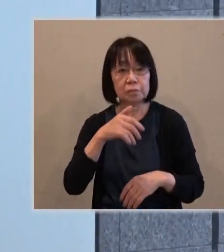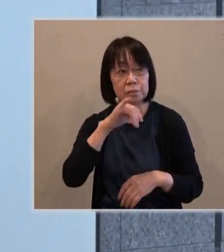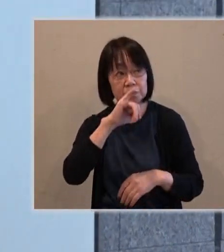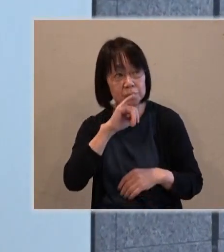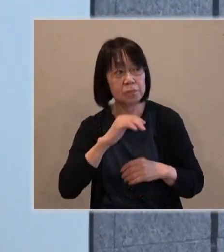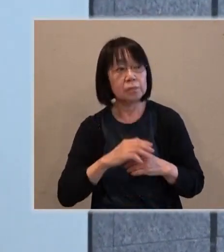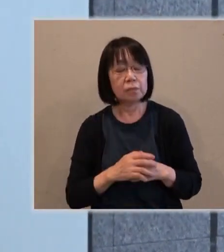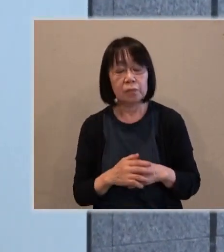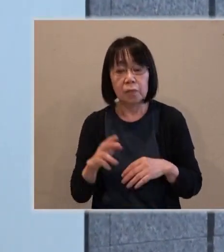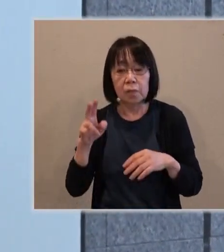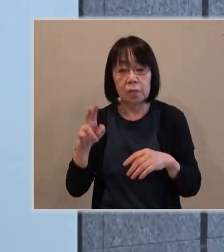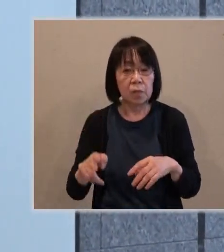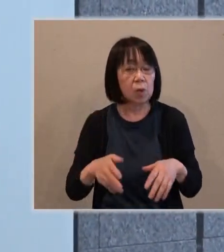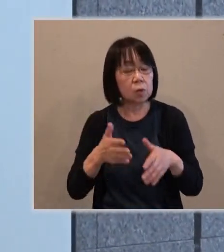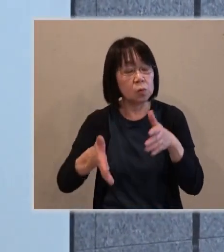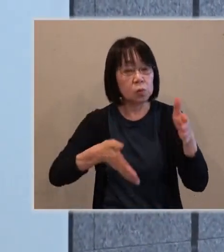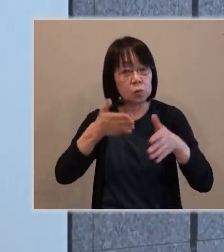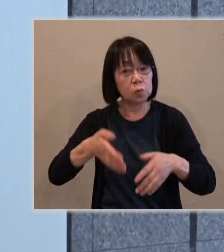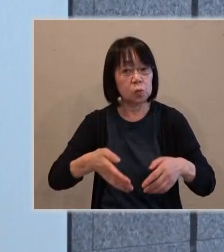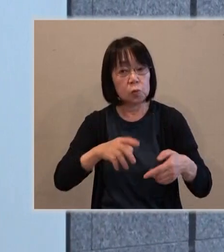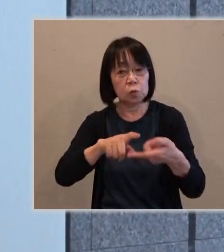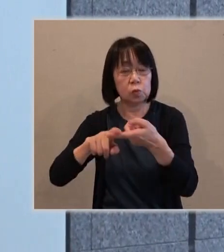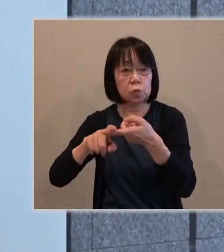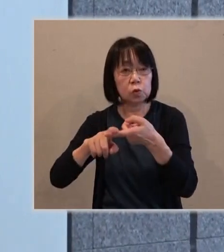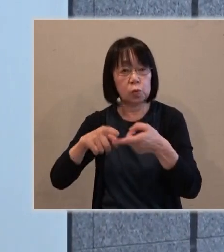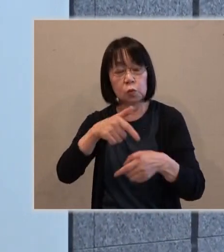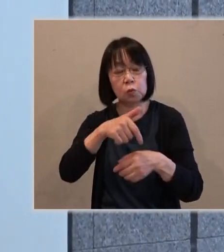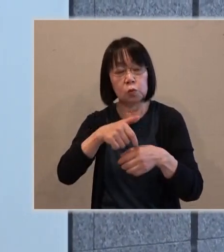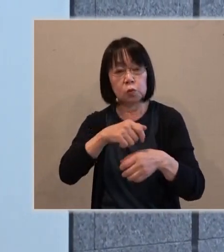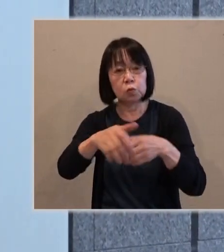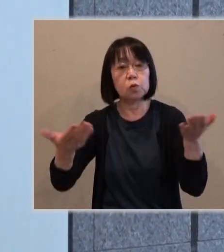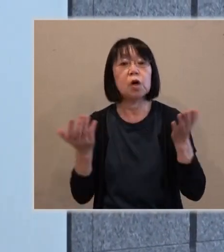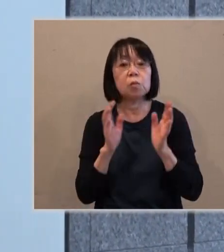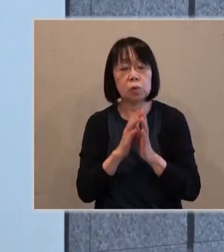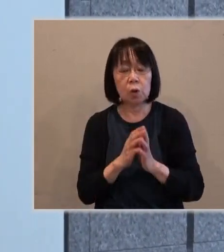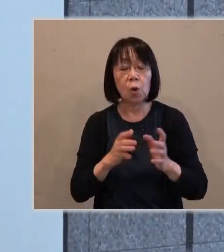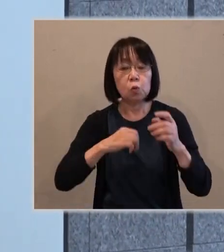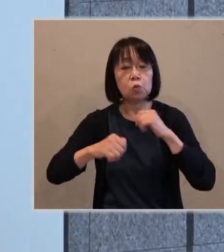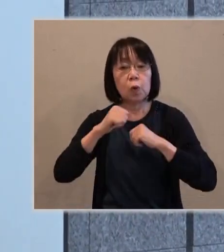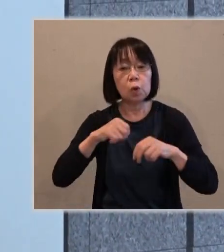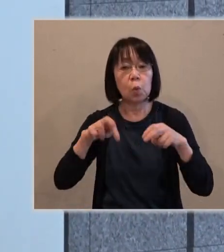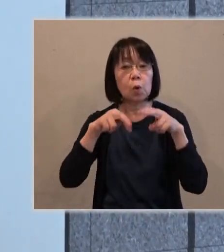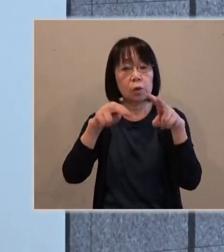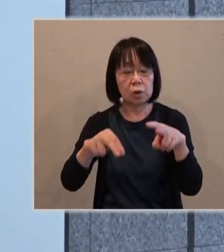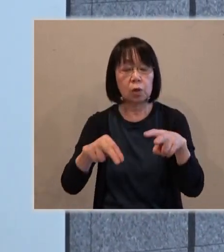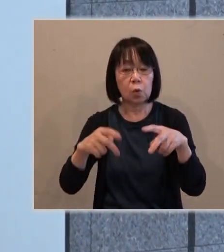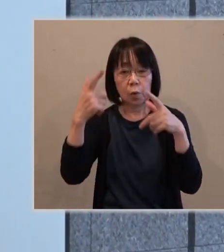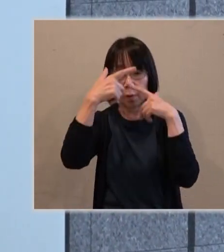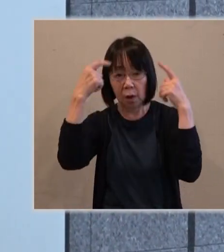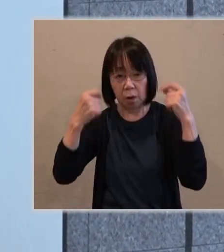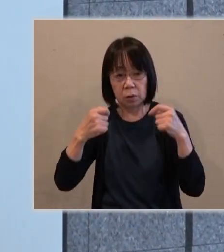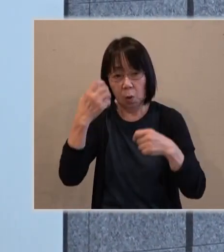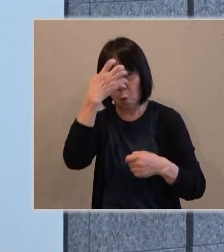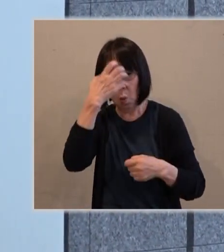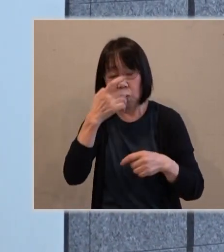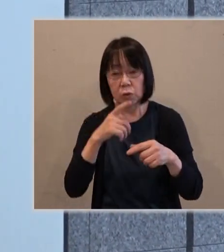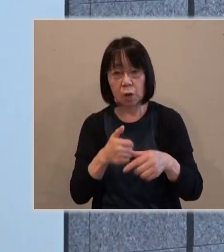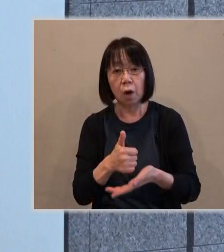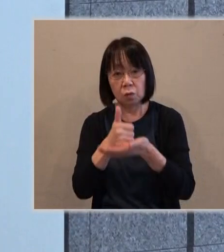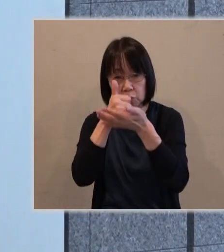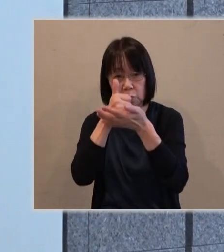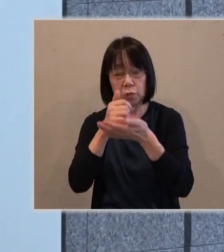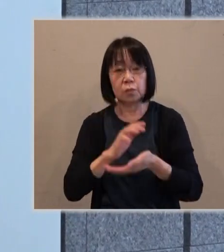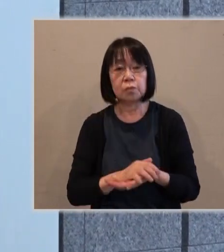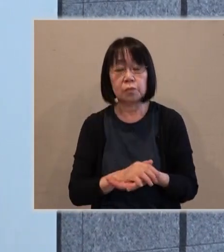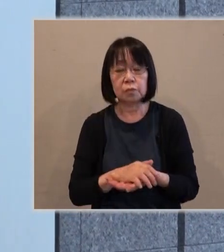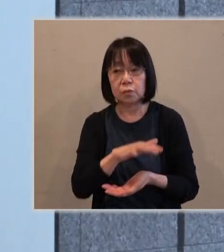私が所属しているスポーツクラブではやっぱり運営もボランティアも大学生高校生が中心なんですけれど、その世代がなんか楽し